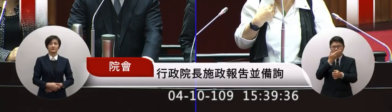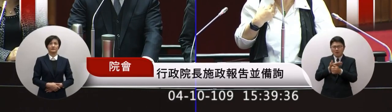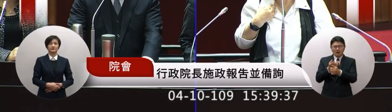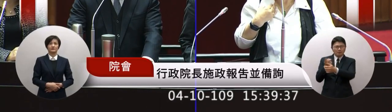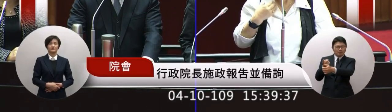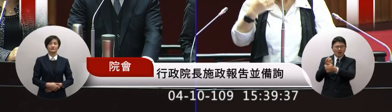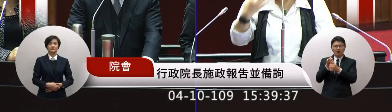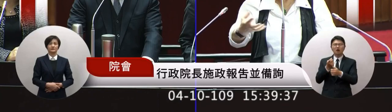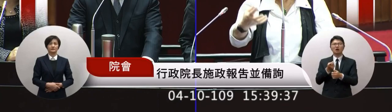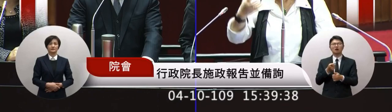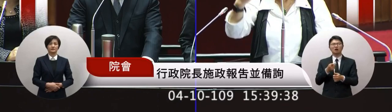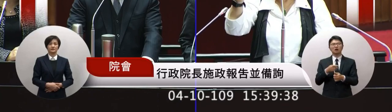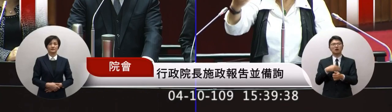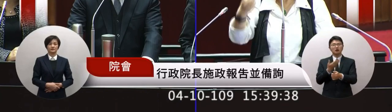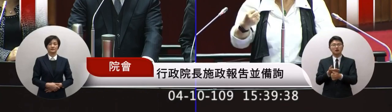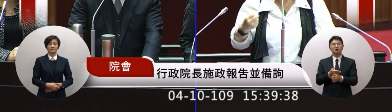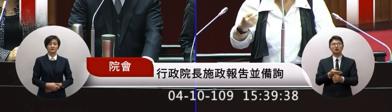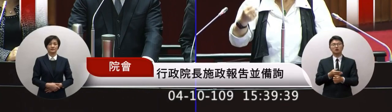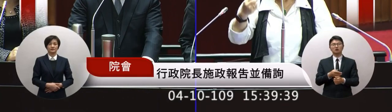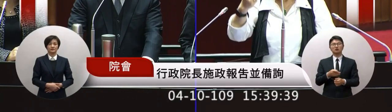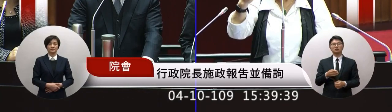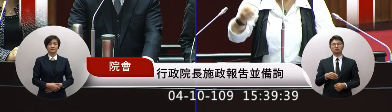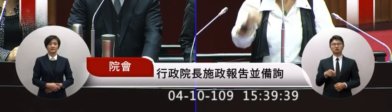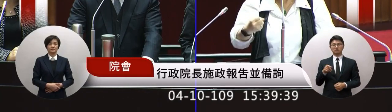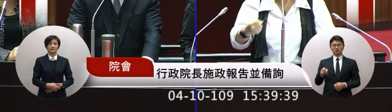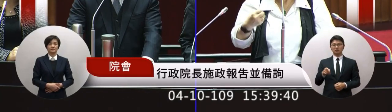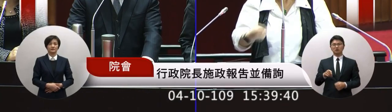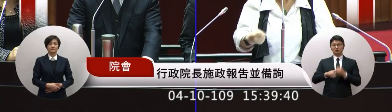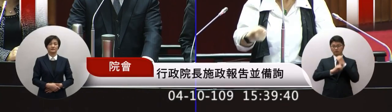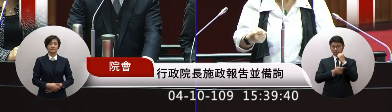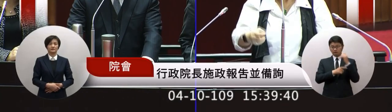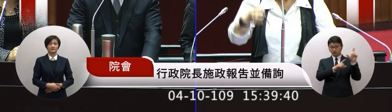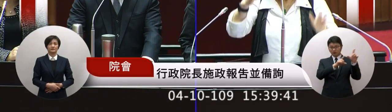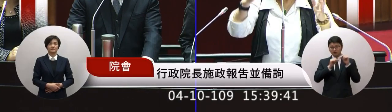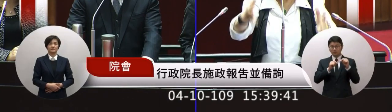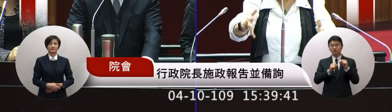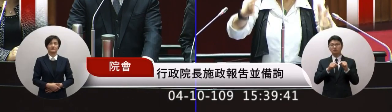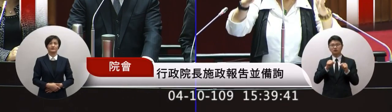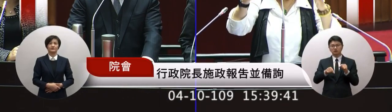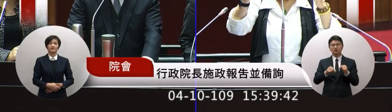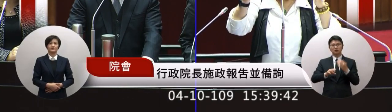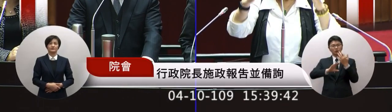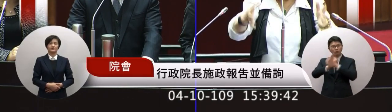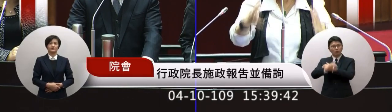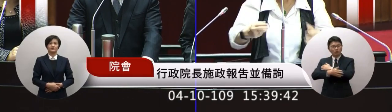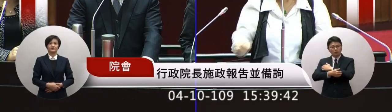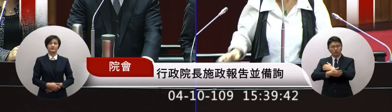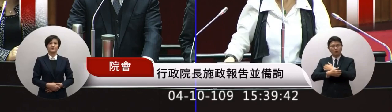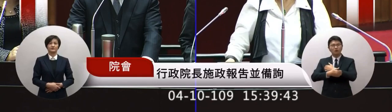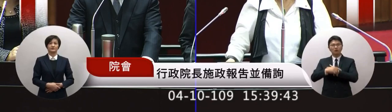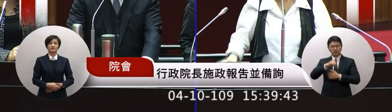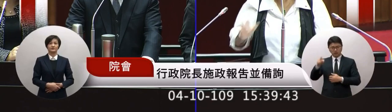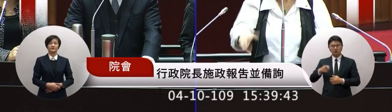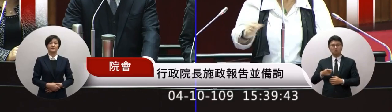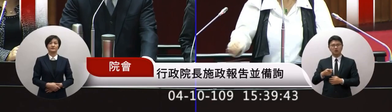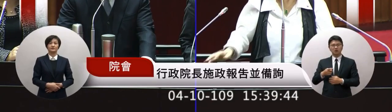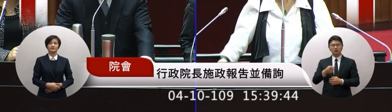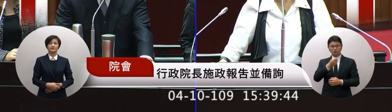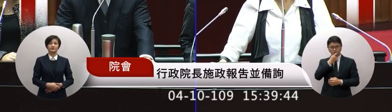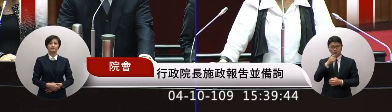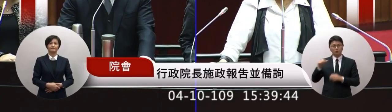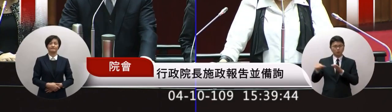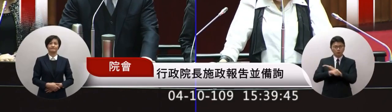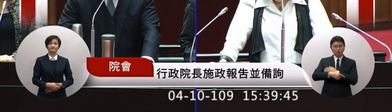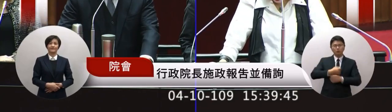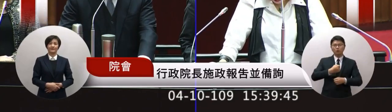因上面呢，给合法的劳工外劳啊，让他们有合法的诱因呢，守法的诱